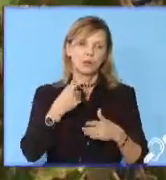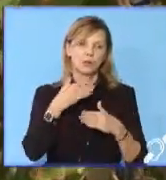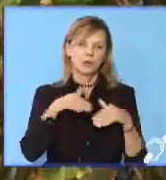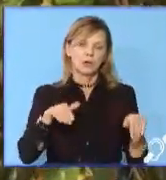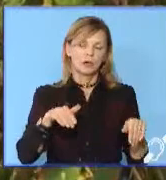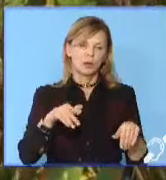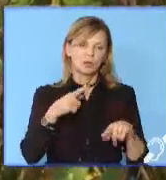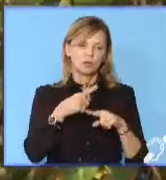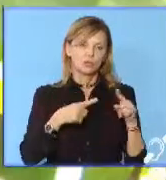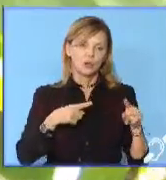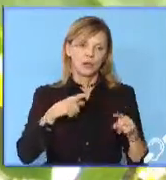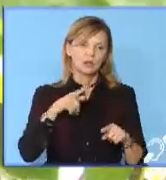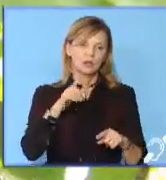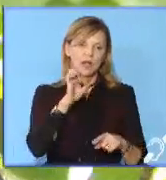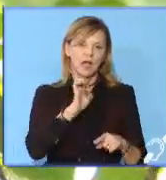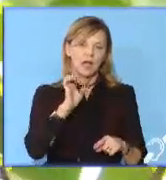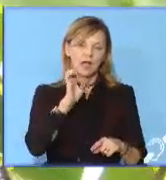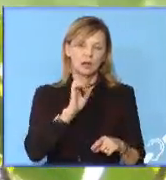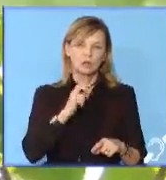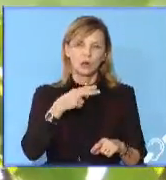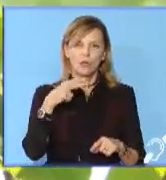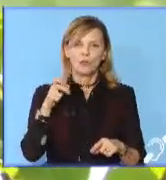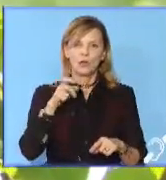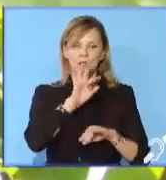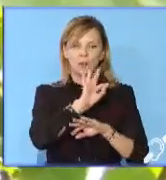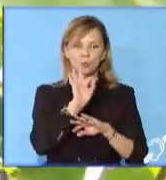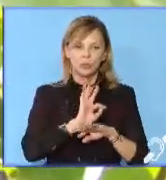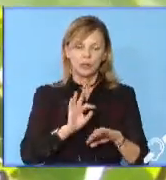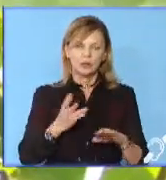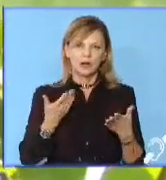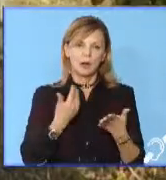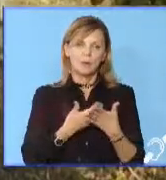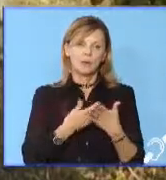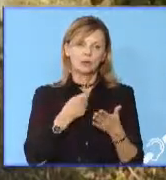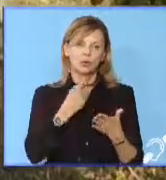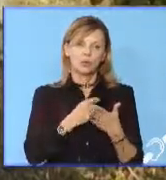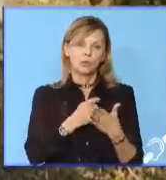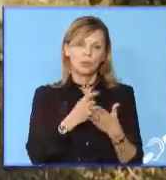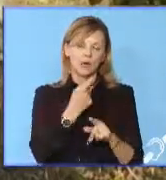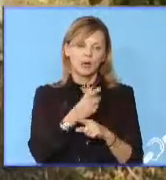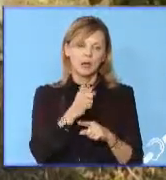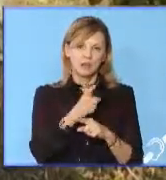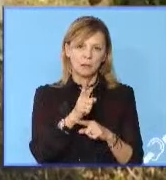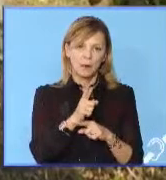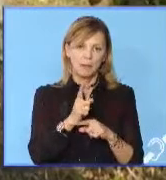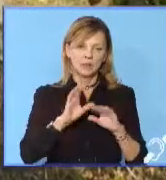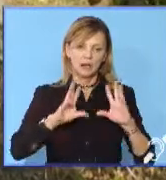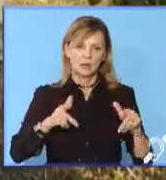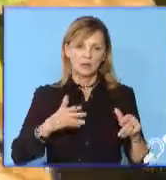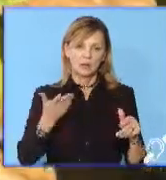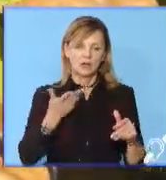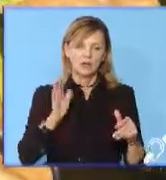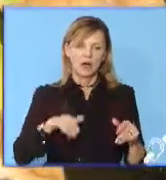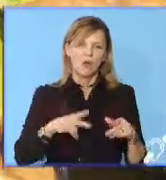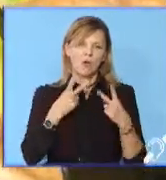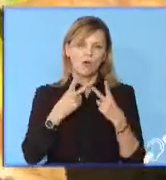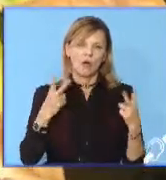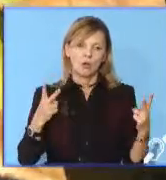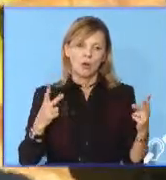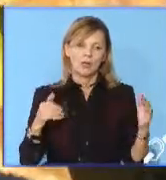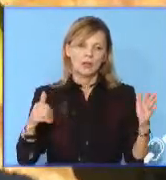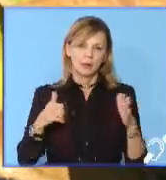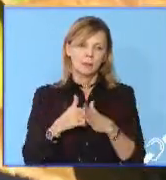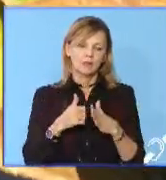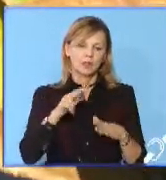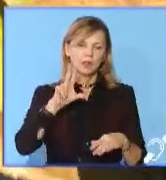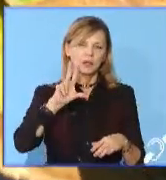de euro, cu excepția acelor proiecte care propun achiziția de utilaje și echipamente agricole, a căror valoare este de